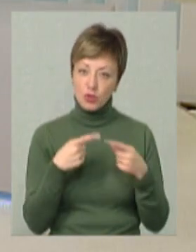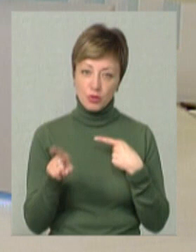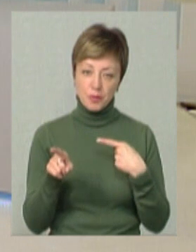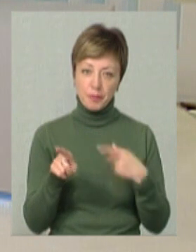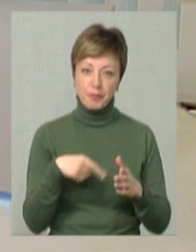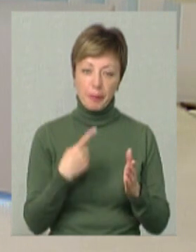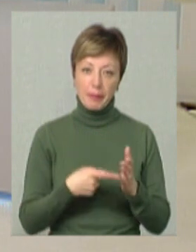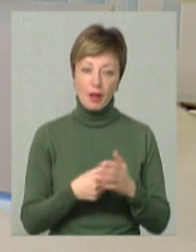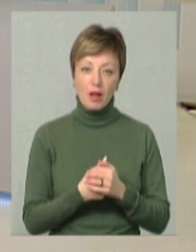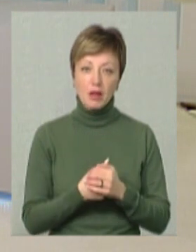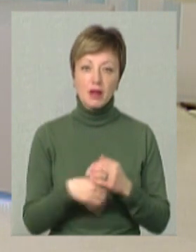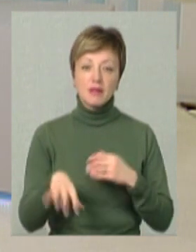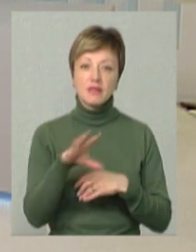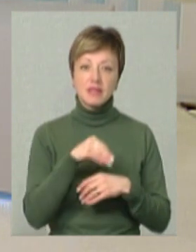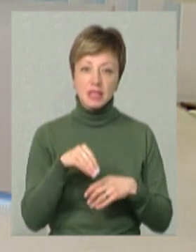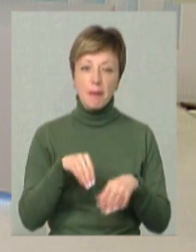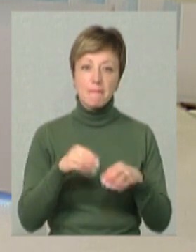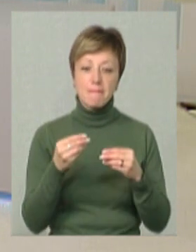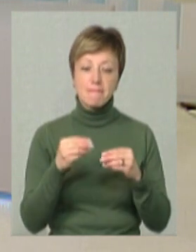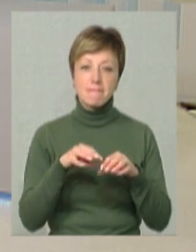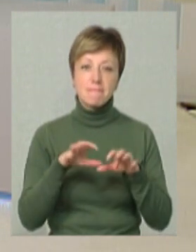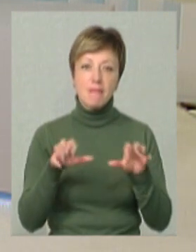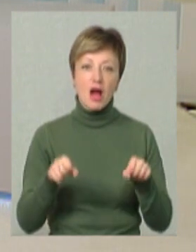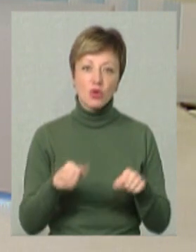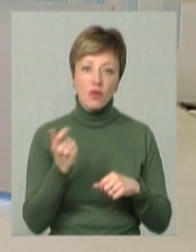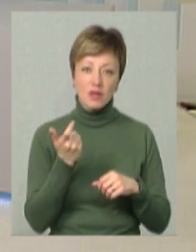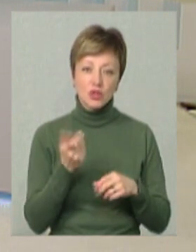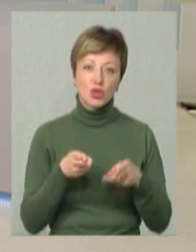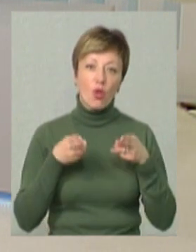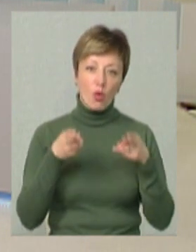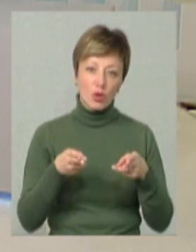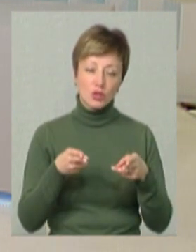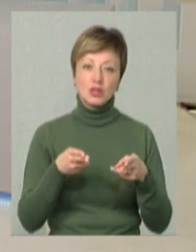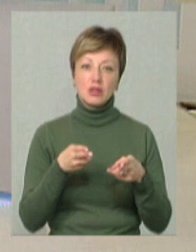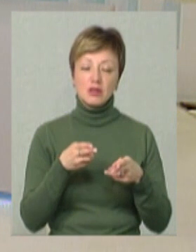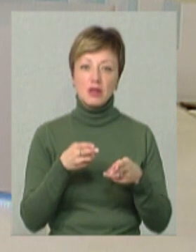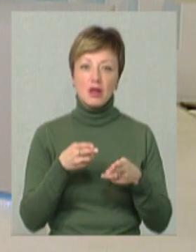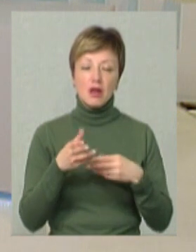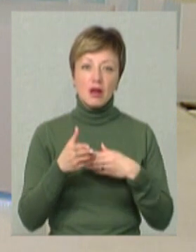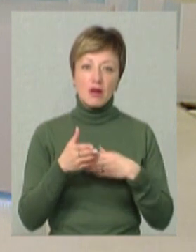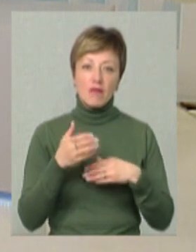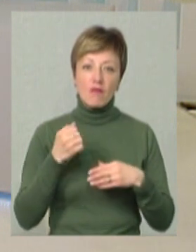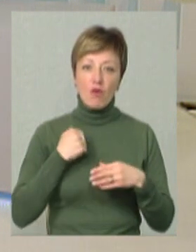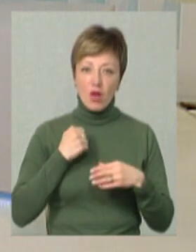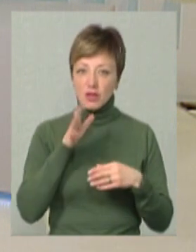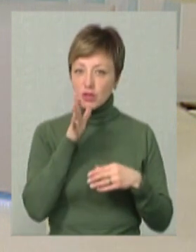інша? Усі майнові злочини, які вчиняються у воєнний час, вони караються